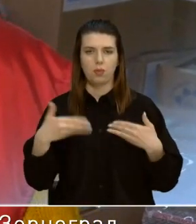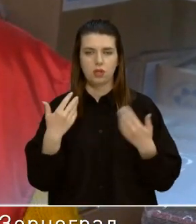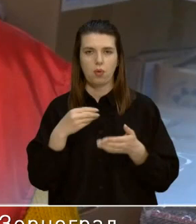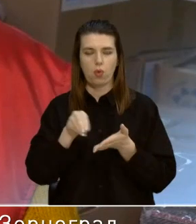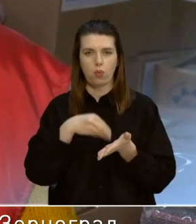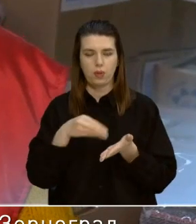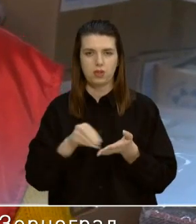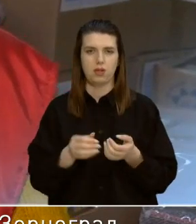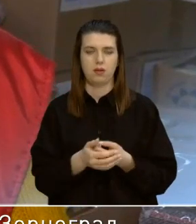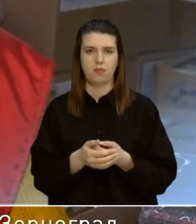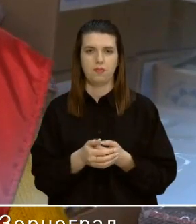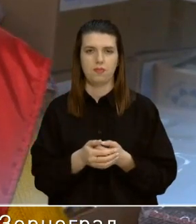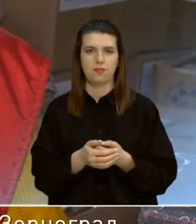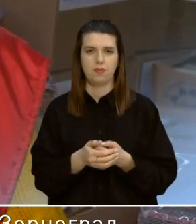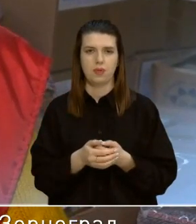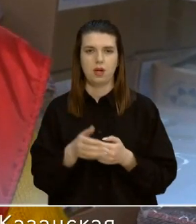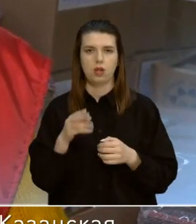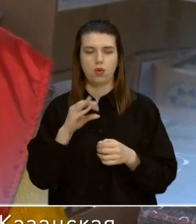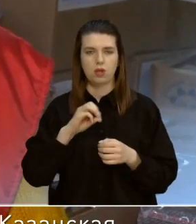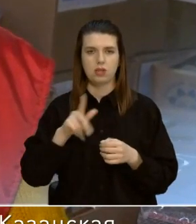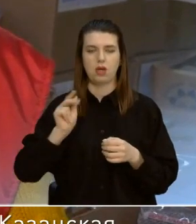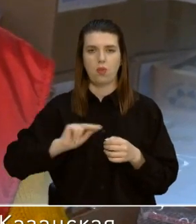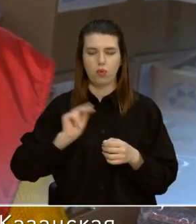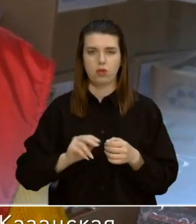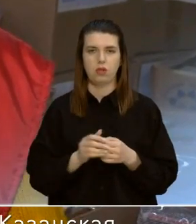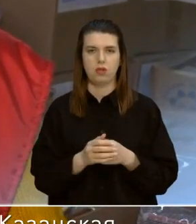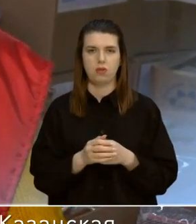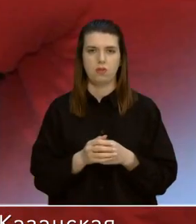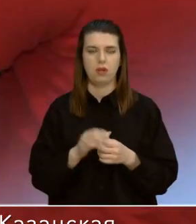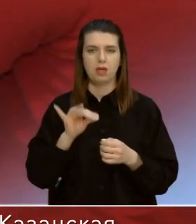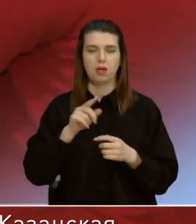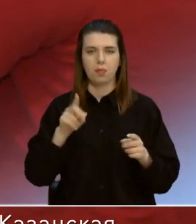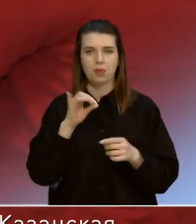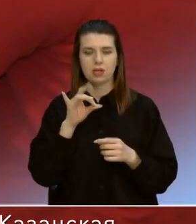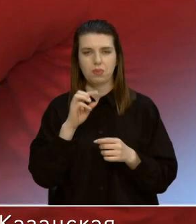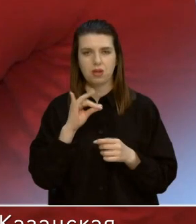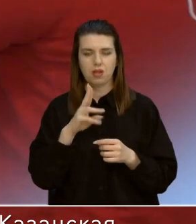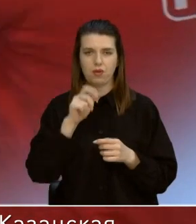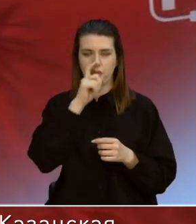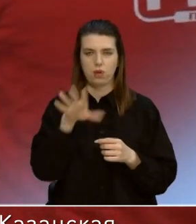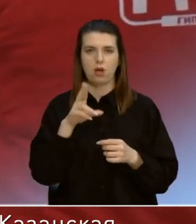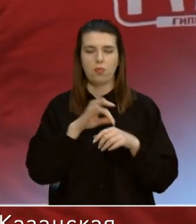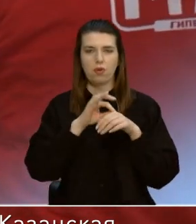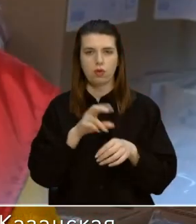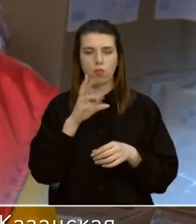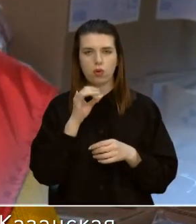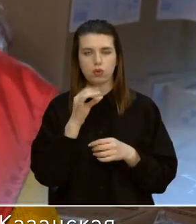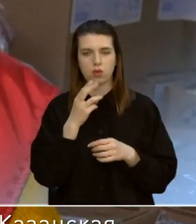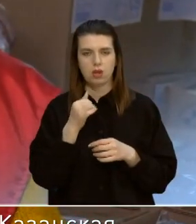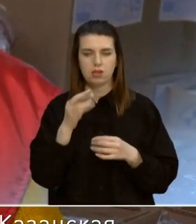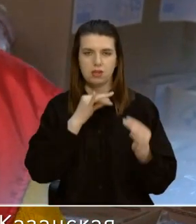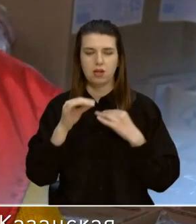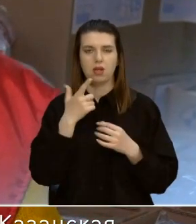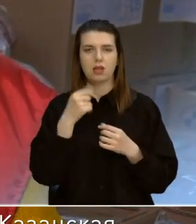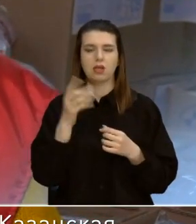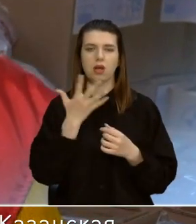доброжелательные покупатели. То есть работать и перспективы неплохие. Проводим консультацию с покупателями,